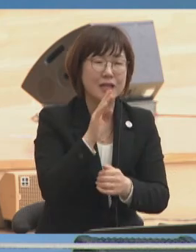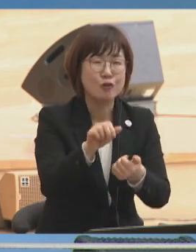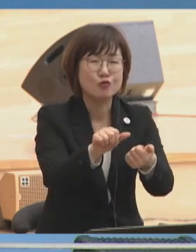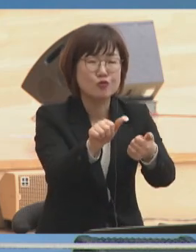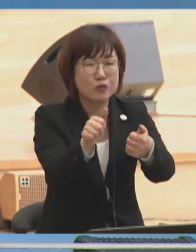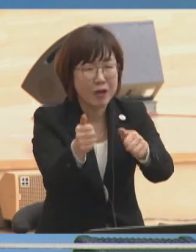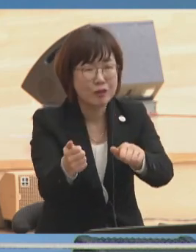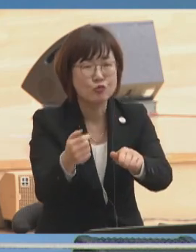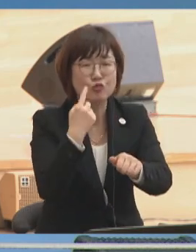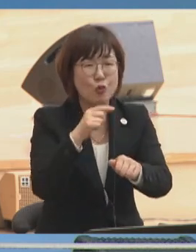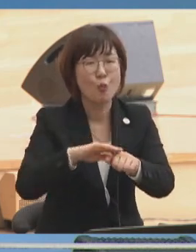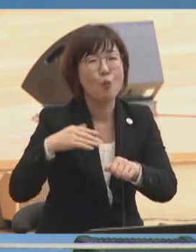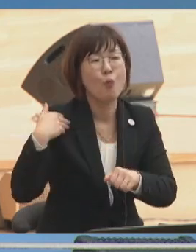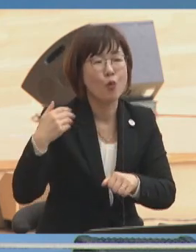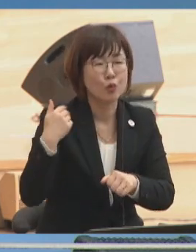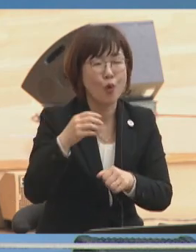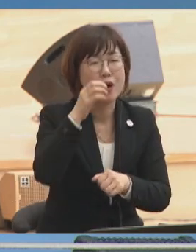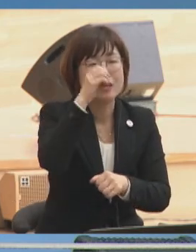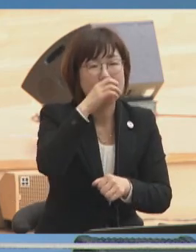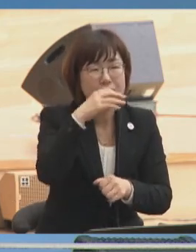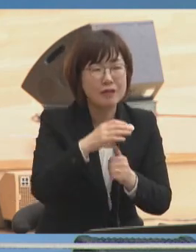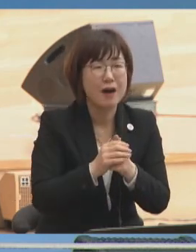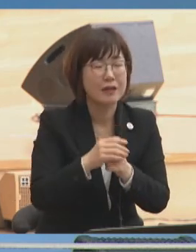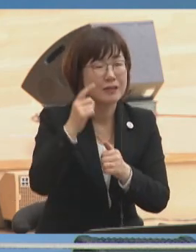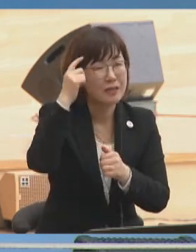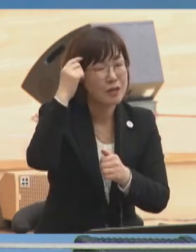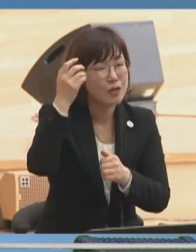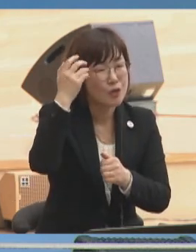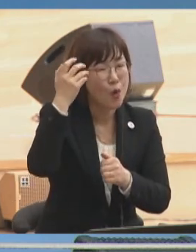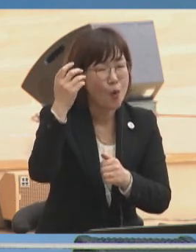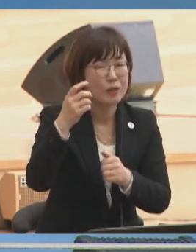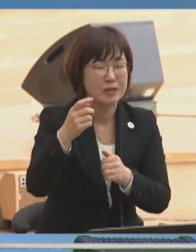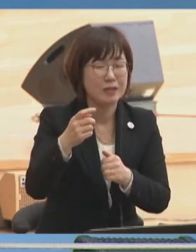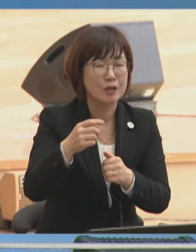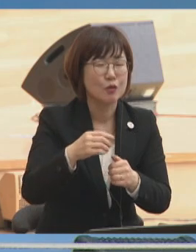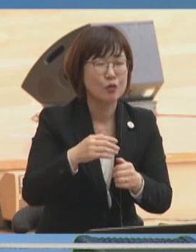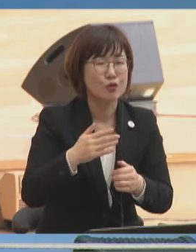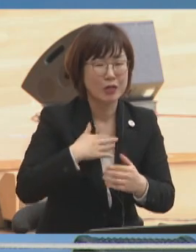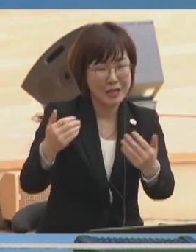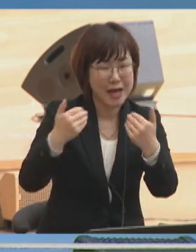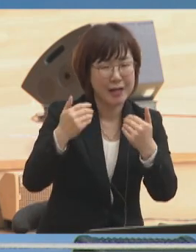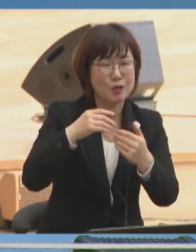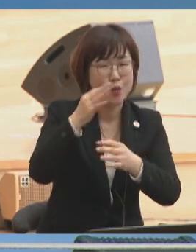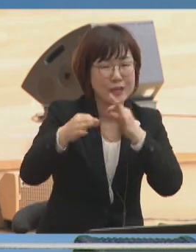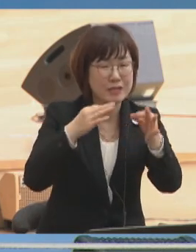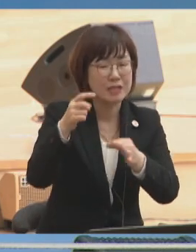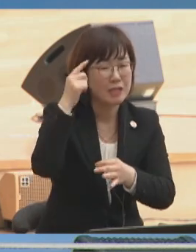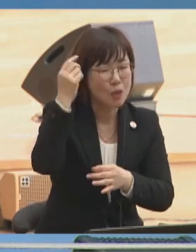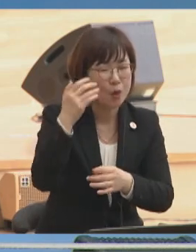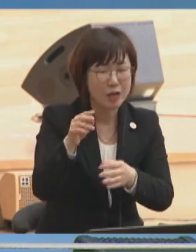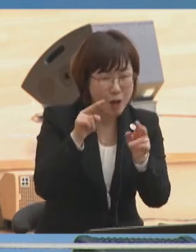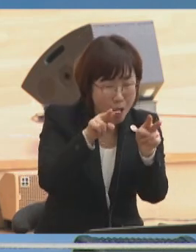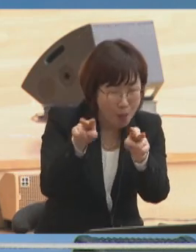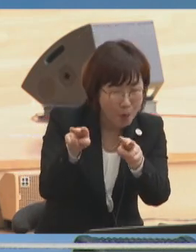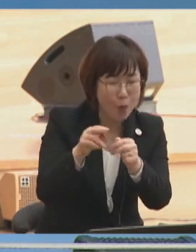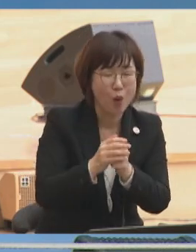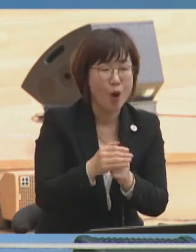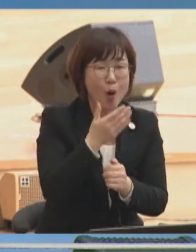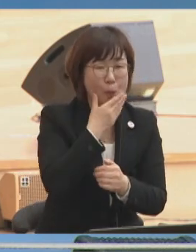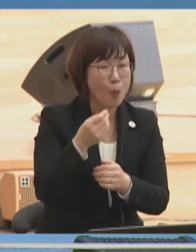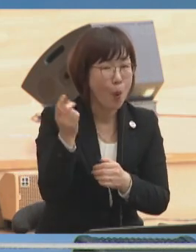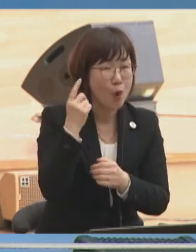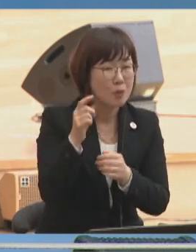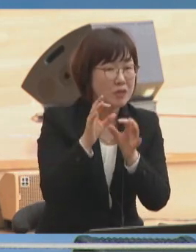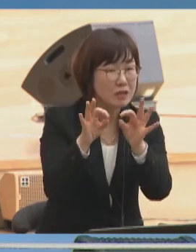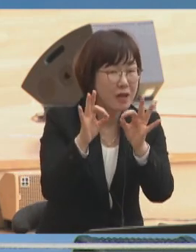죽어가고 있는지도 모르면서 영혼의 그 외침을 보내고 있는 우리 그 영혼들을 바라보면서 우리가 복음을 전하기커녕 아유